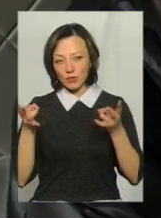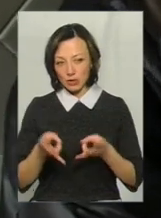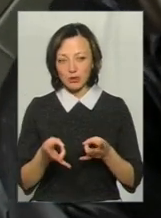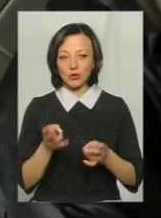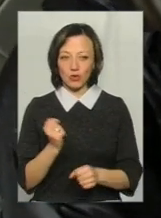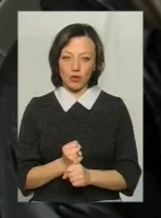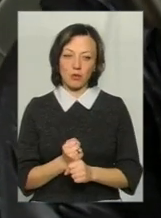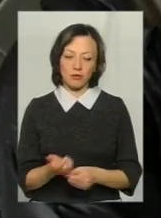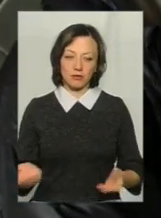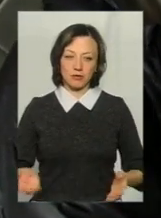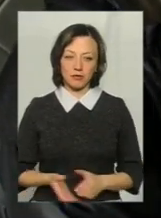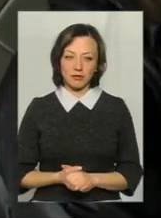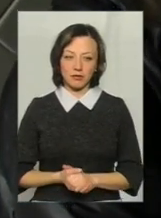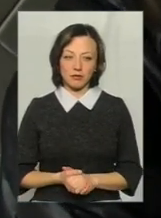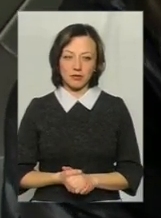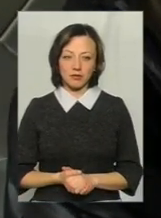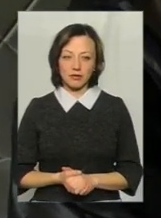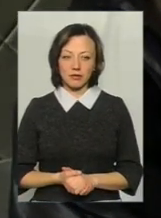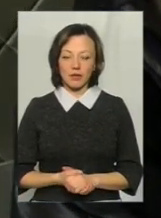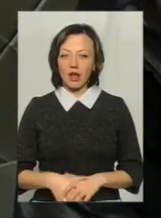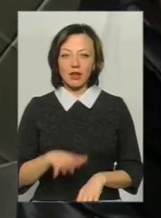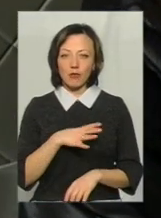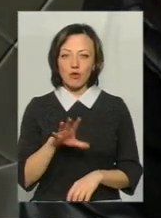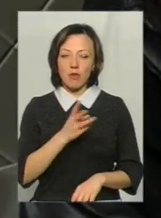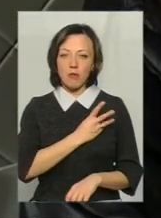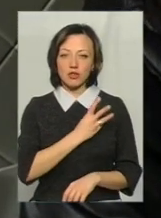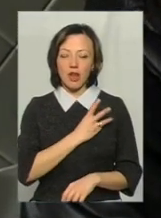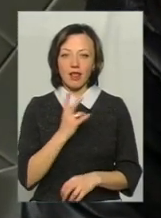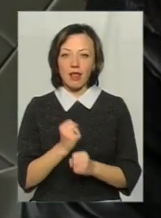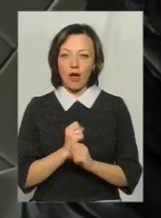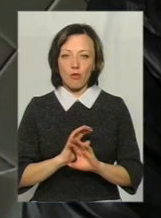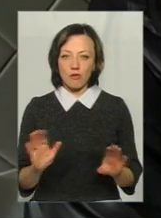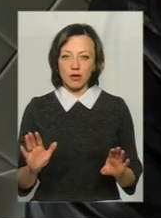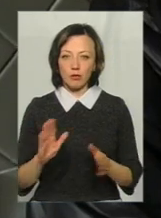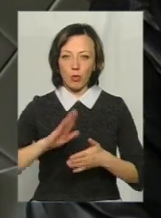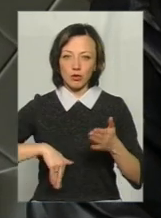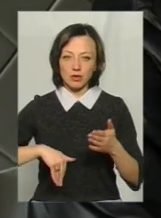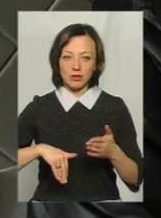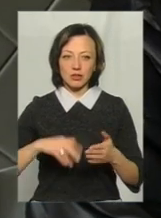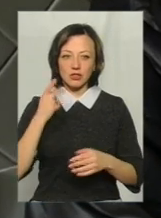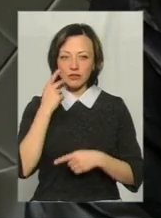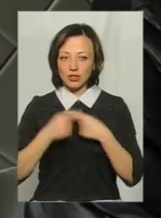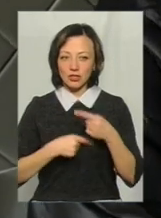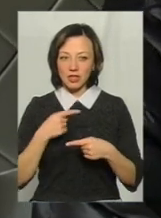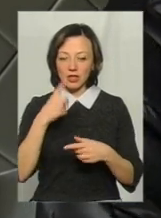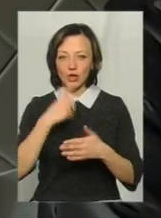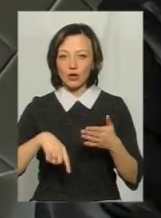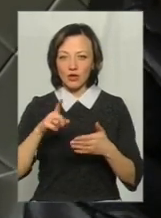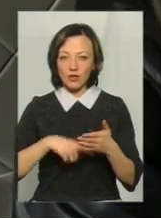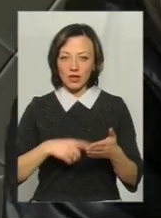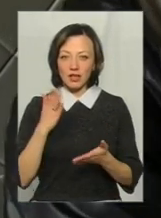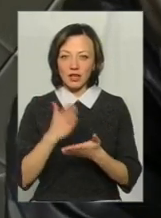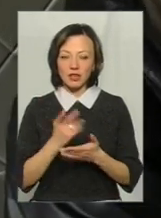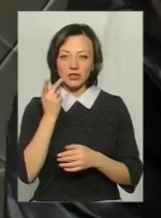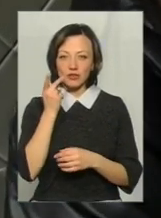робимо. Не було бажання якесь не робити, пропустити? Було завжди, і недовіра є завжди до